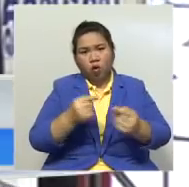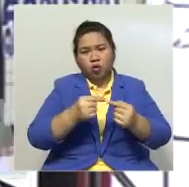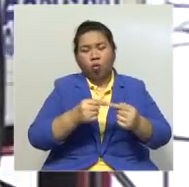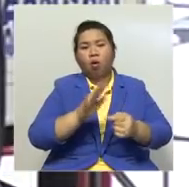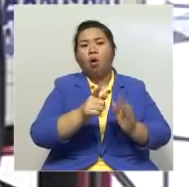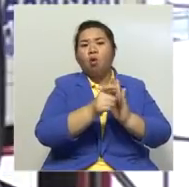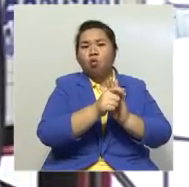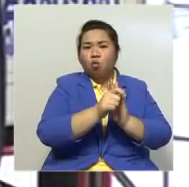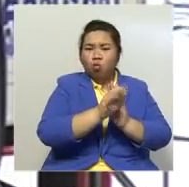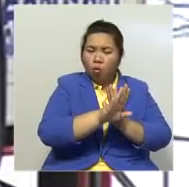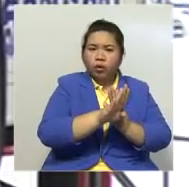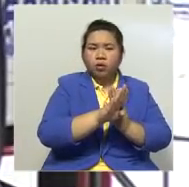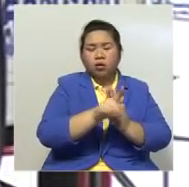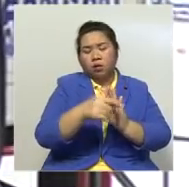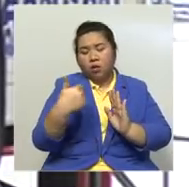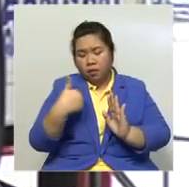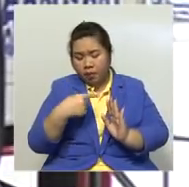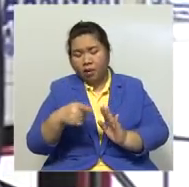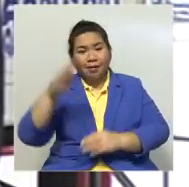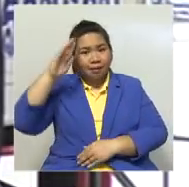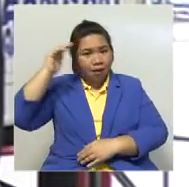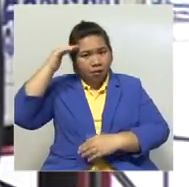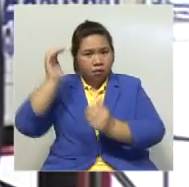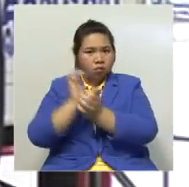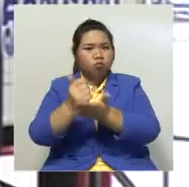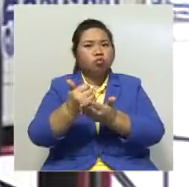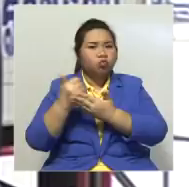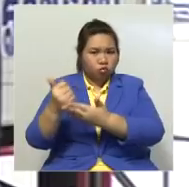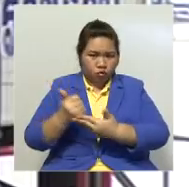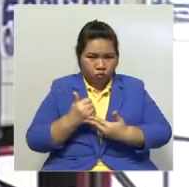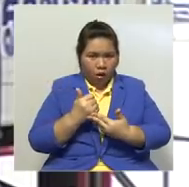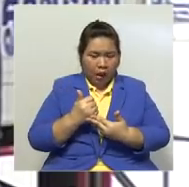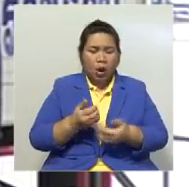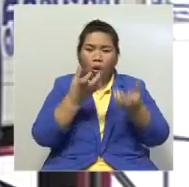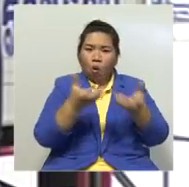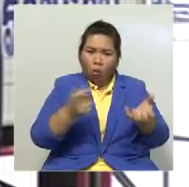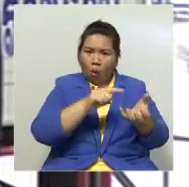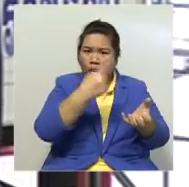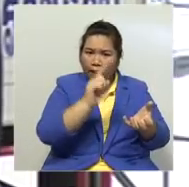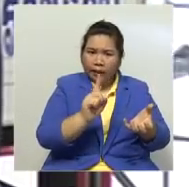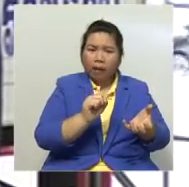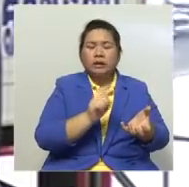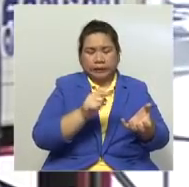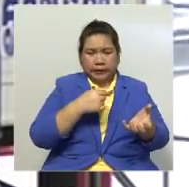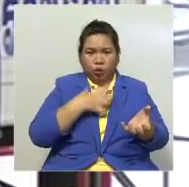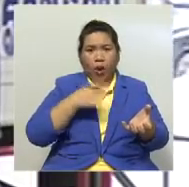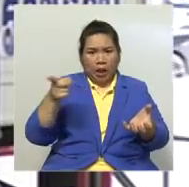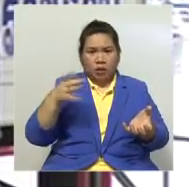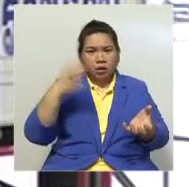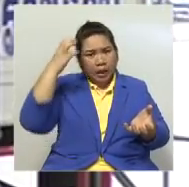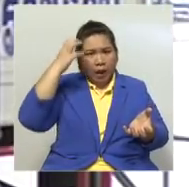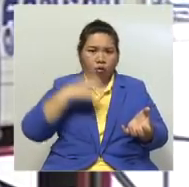ชธานีไม่ว่าจะเป็นภาครัฐเอกชนไม่ว่าจะเป็นทหารตำรวจเข้ามาร่วมกันนะครับของล็อตแรกที่เราได้ไปเนี่ยเป็นของที่เขาต้องการนะครับก็